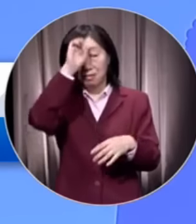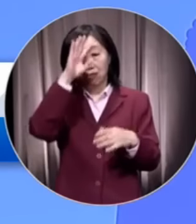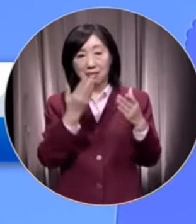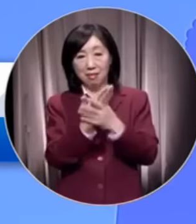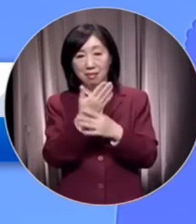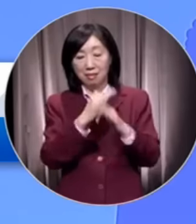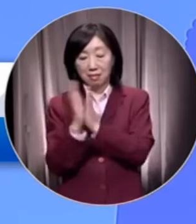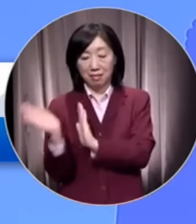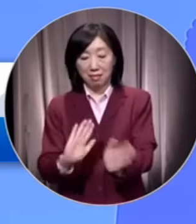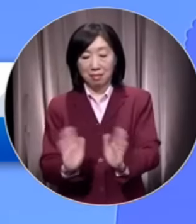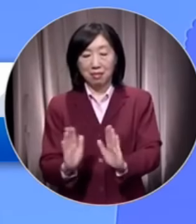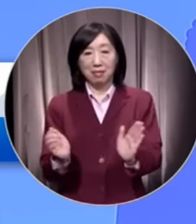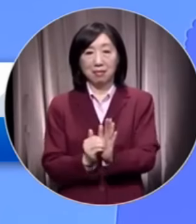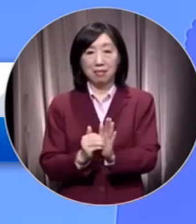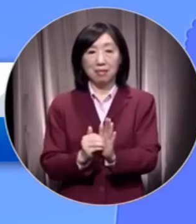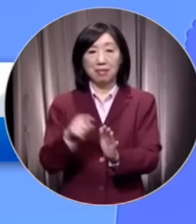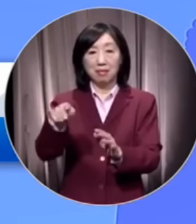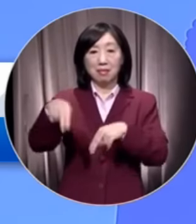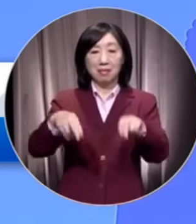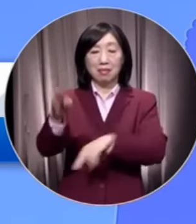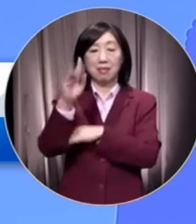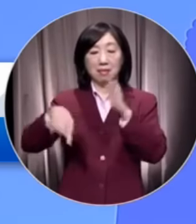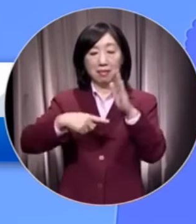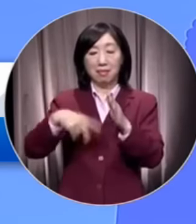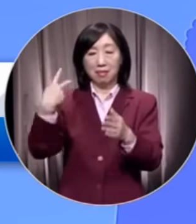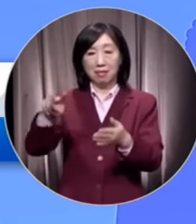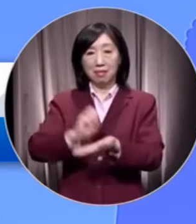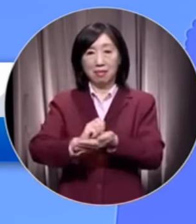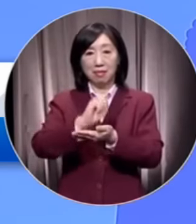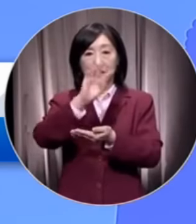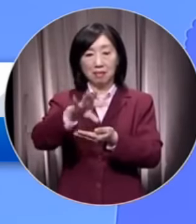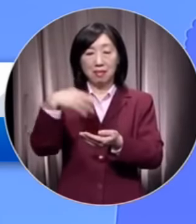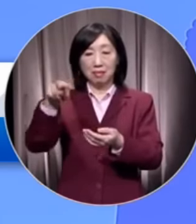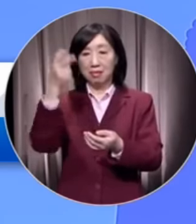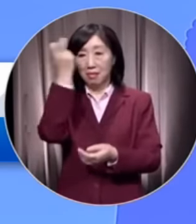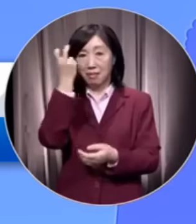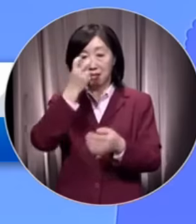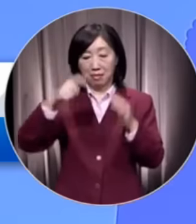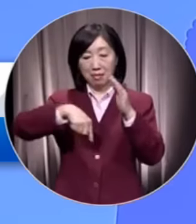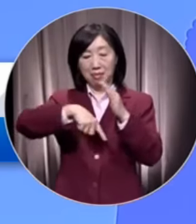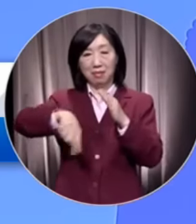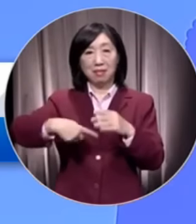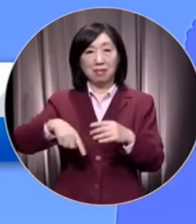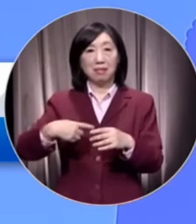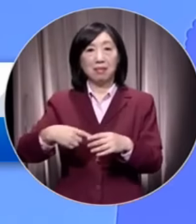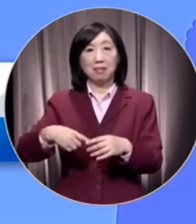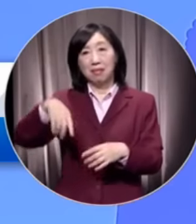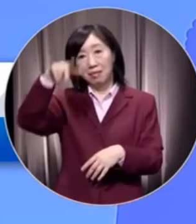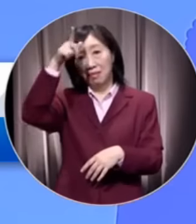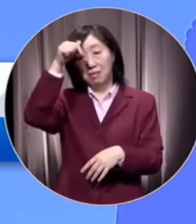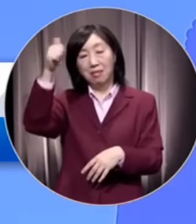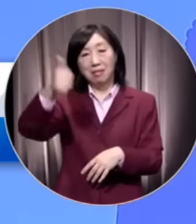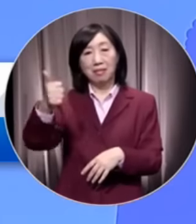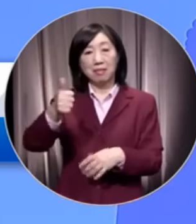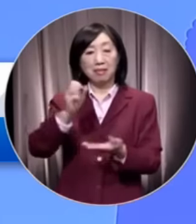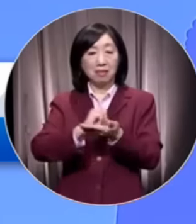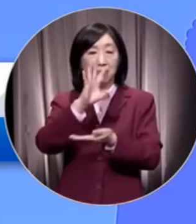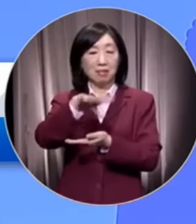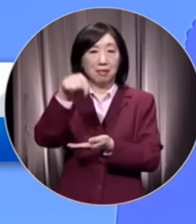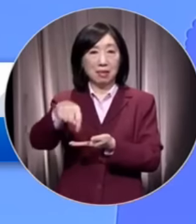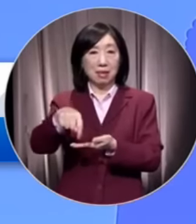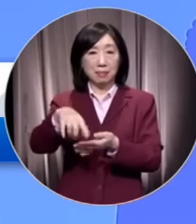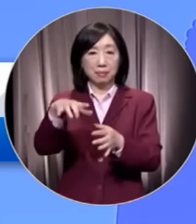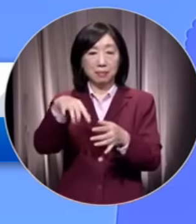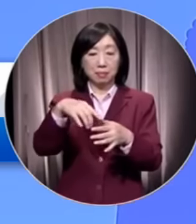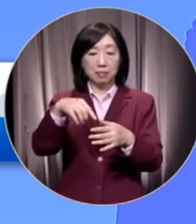理之后，这叫行政院的报告。另外一笔就是监察院由民进党推荐的黄煌雄委员的一个报告，这个